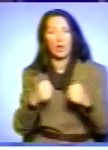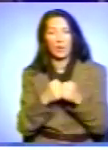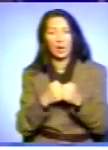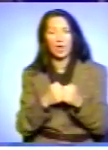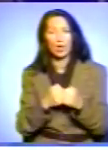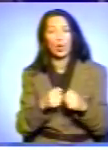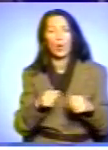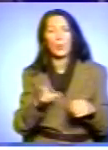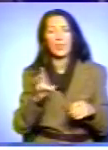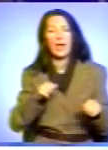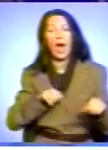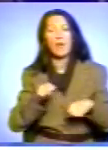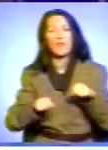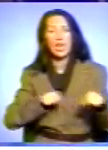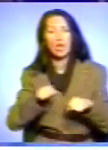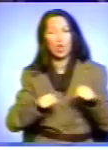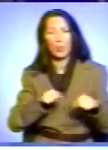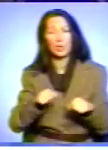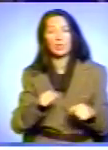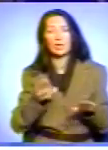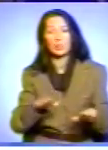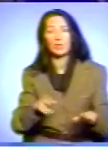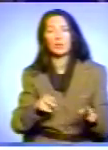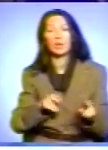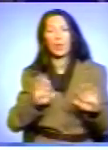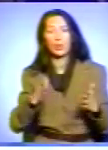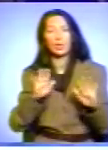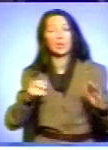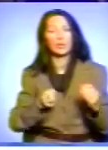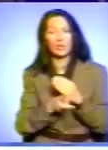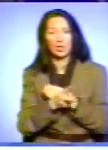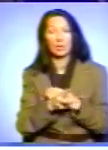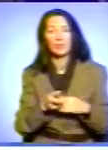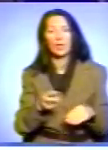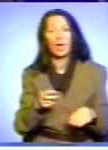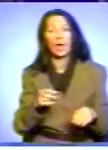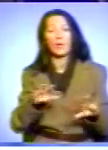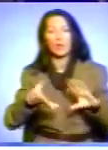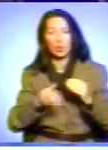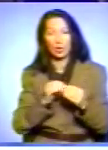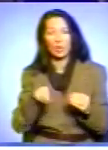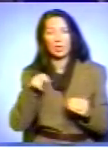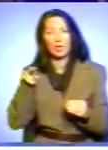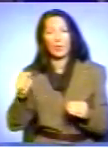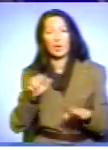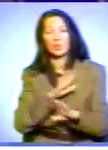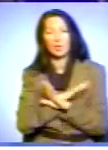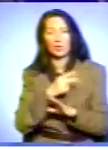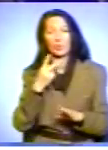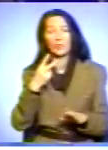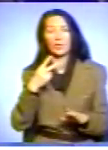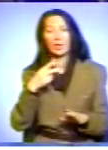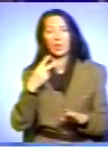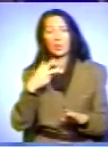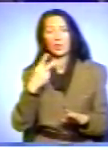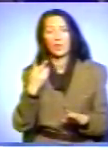велосипедиста та з місця події втік. У результаті ДТП загинув 32-річний місцевий житель, повідомляє сектор зв'язків з